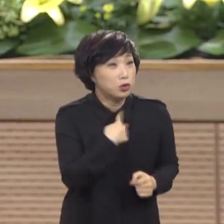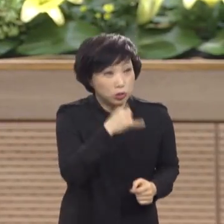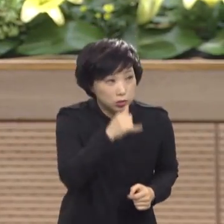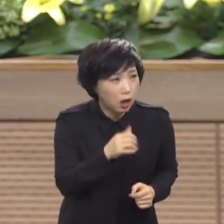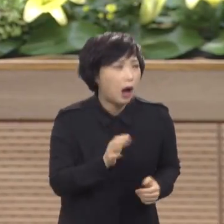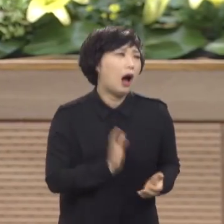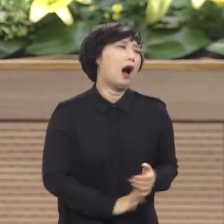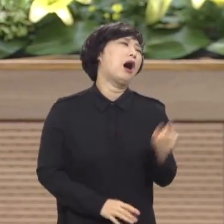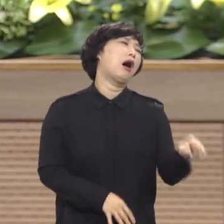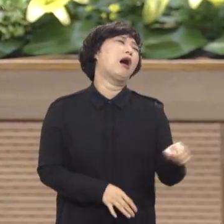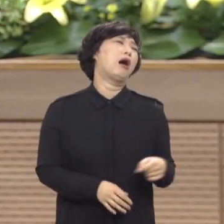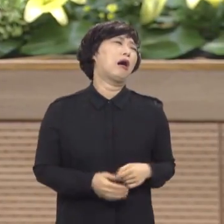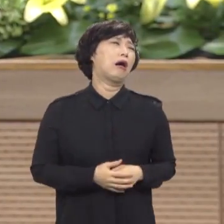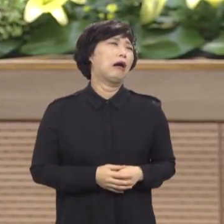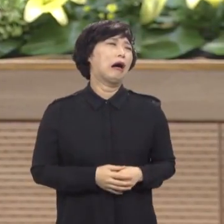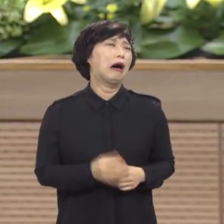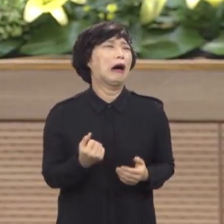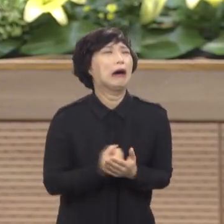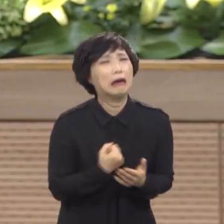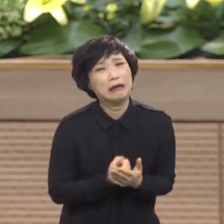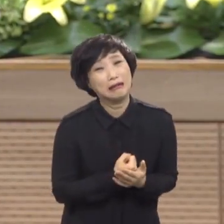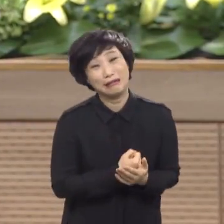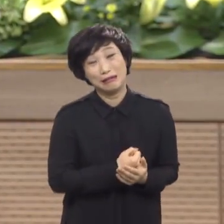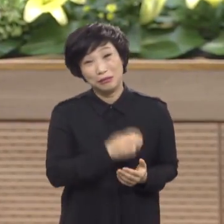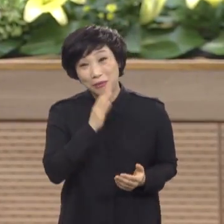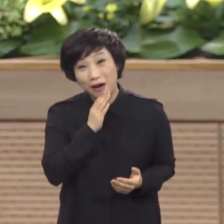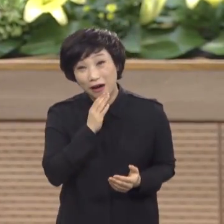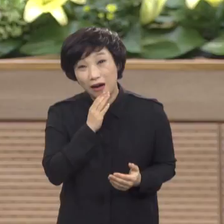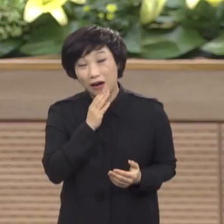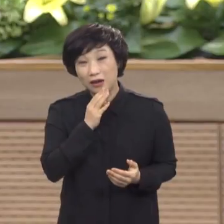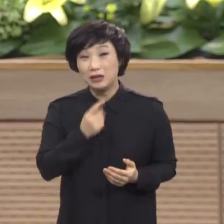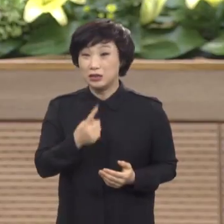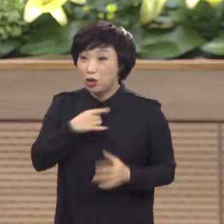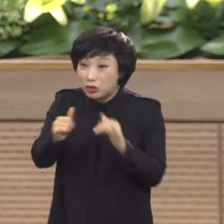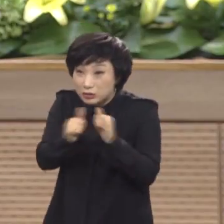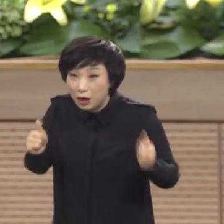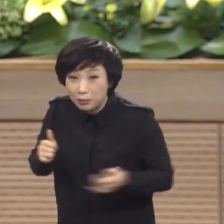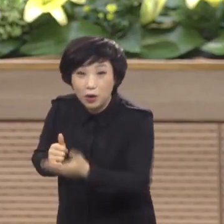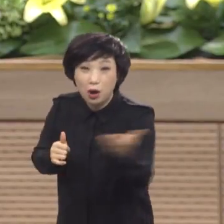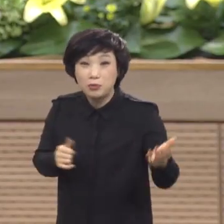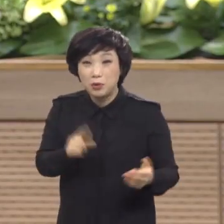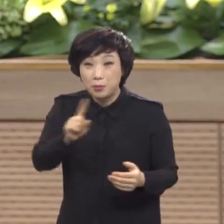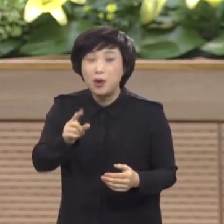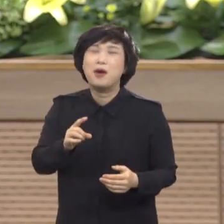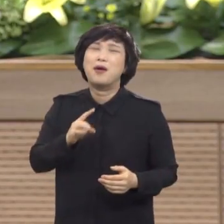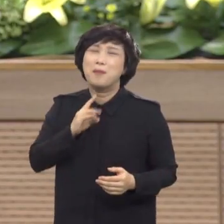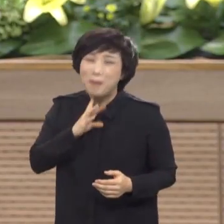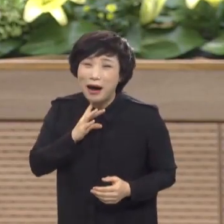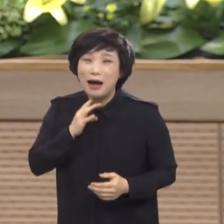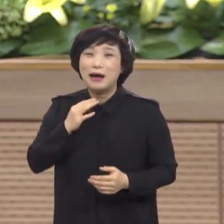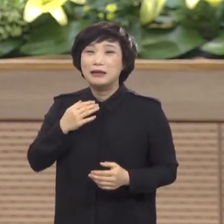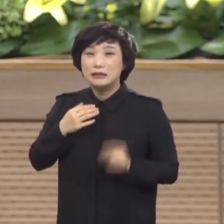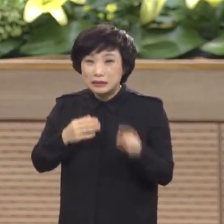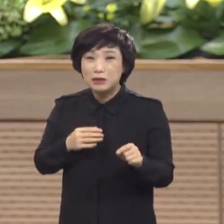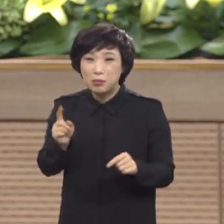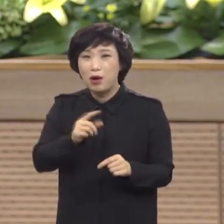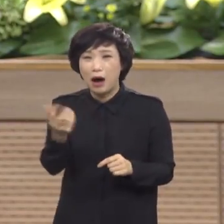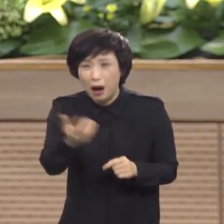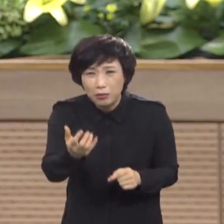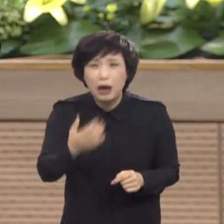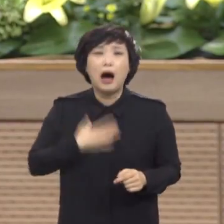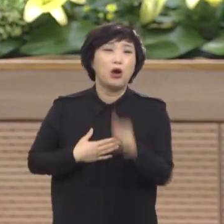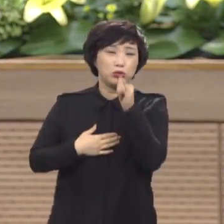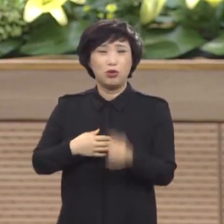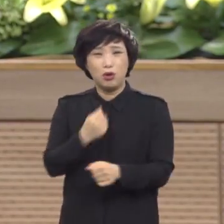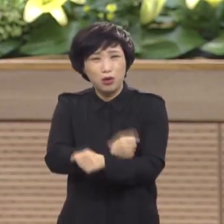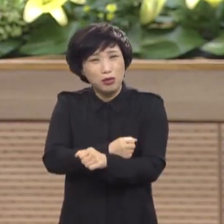때문에 얼마나 힘들겠는가. 그래서 경험을 가진 사람만 경험자를 아는 거야.